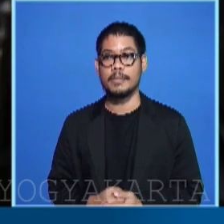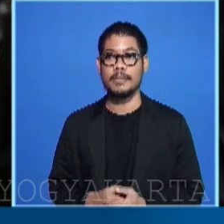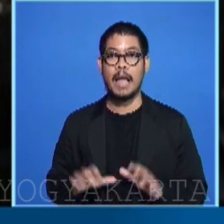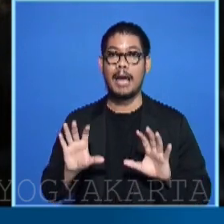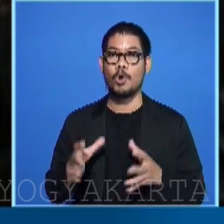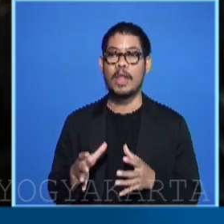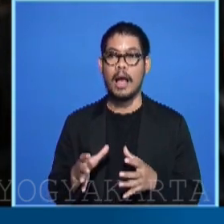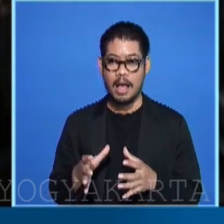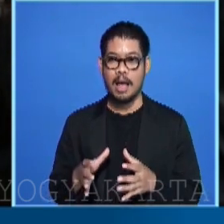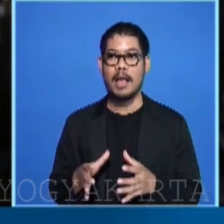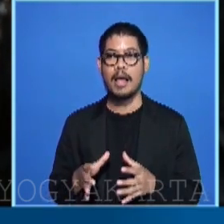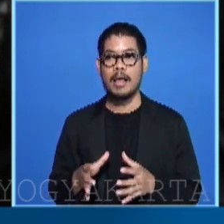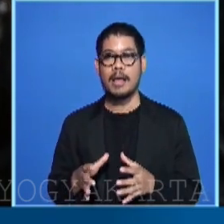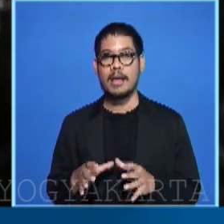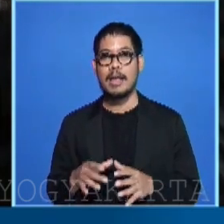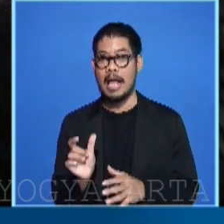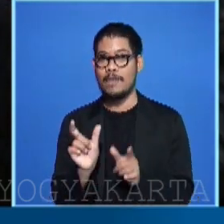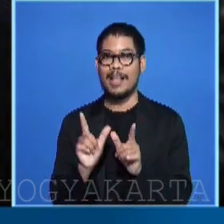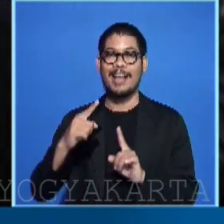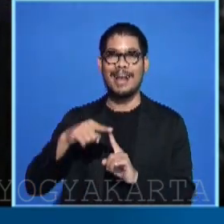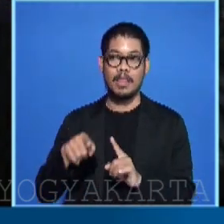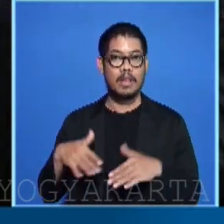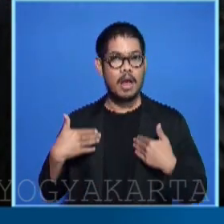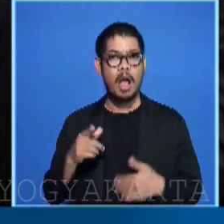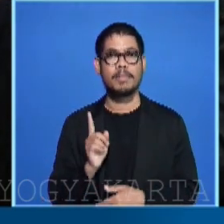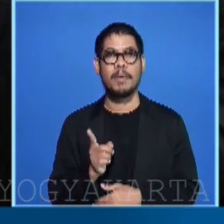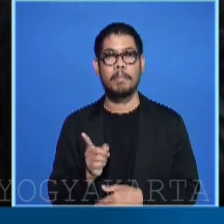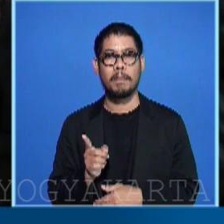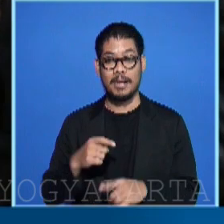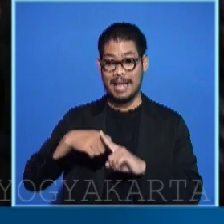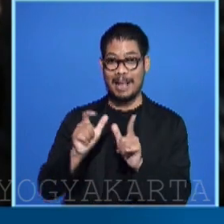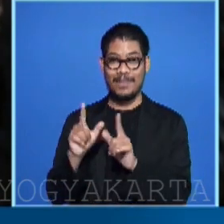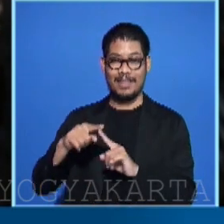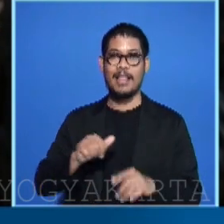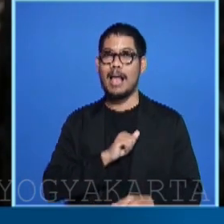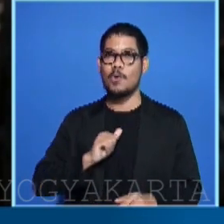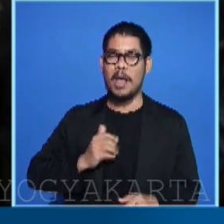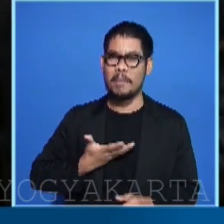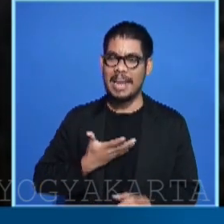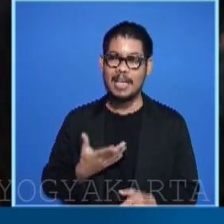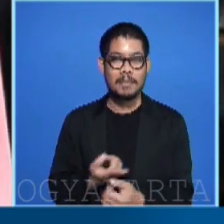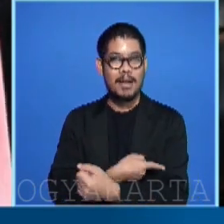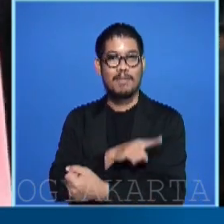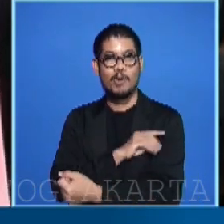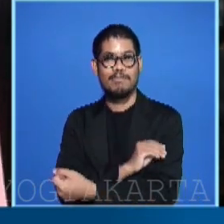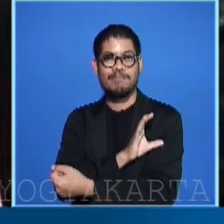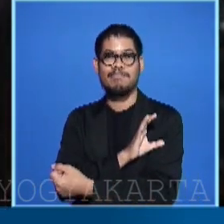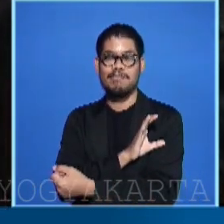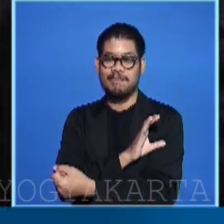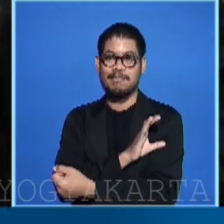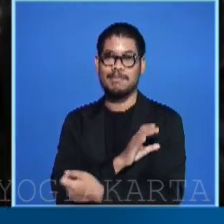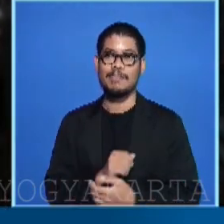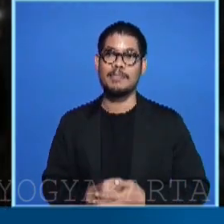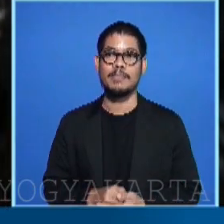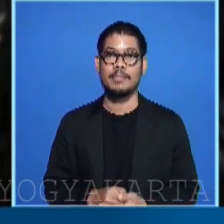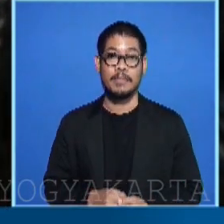karena mereka juga menginginkan peningkatan kapasitas di SDM kita, juga mereka juga menginginkan